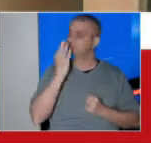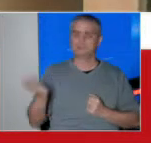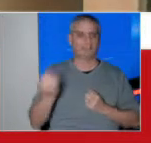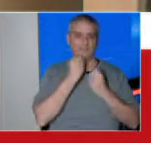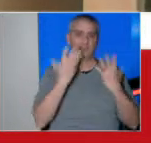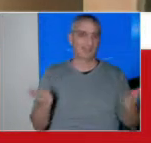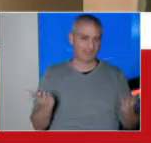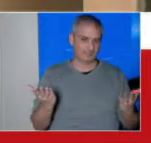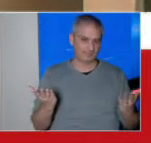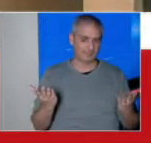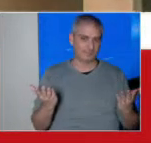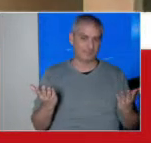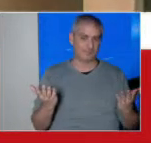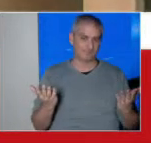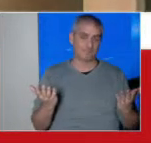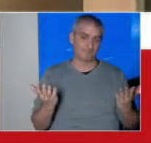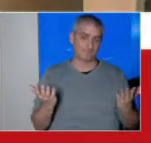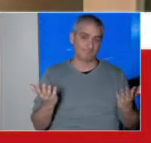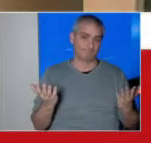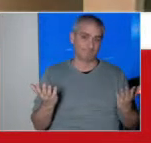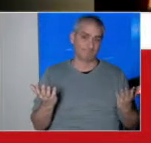נהדרים וצעירות נהדרות